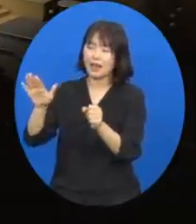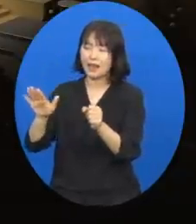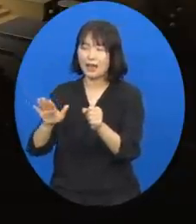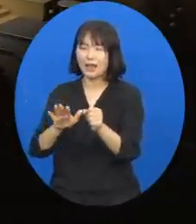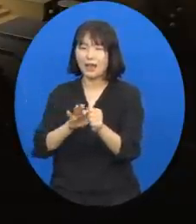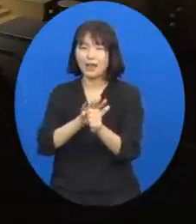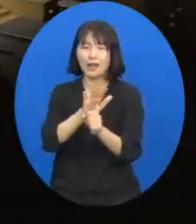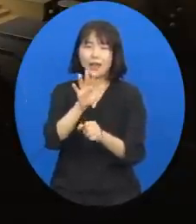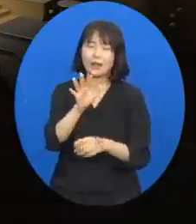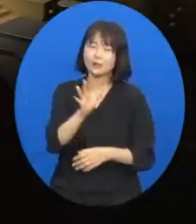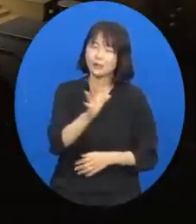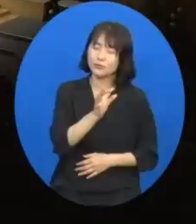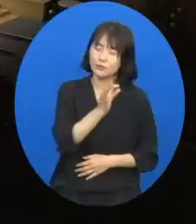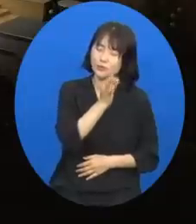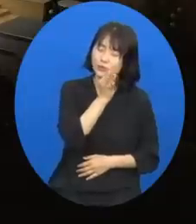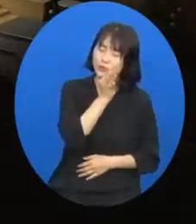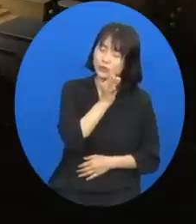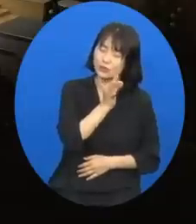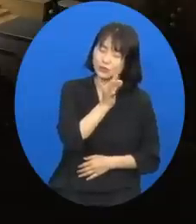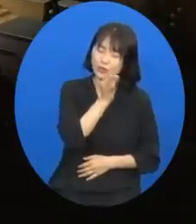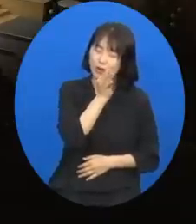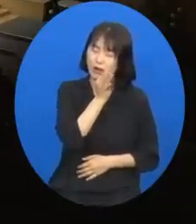gei wo